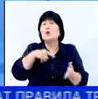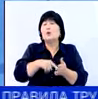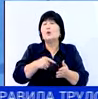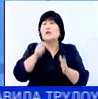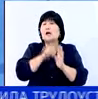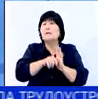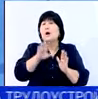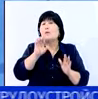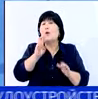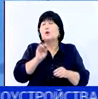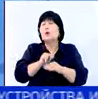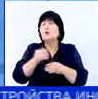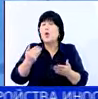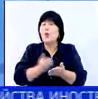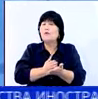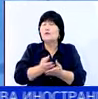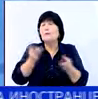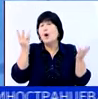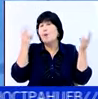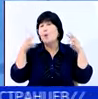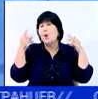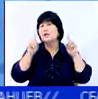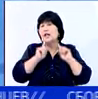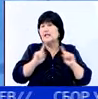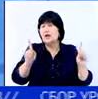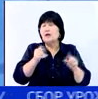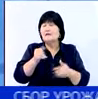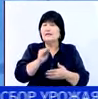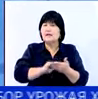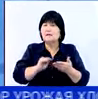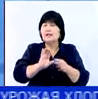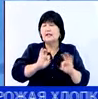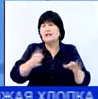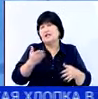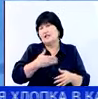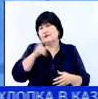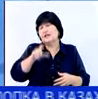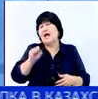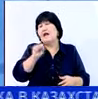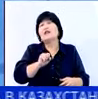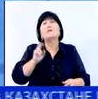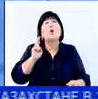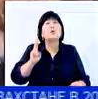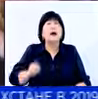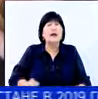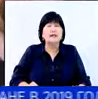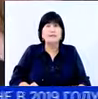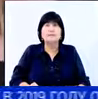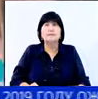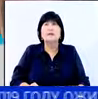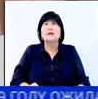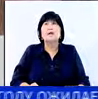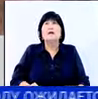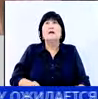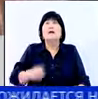из Бона учит новым направлениям в модной индустрии. Об этом в материале нашего корреспондента Айгерим Курмангали.